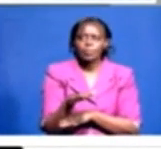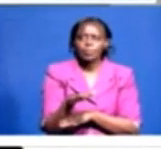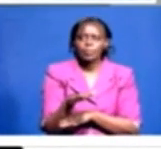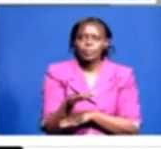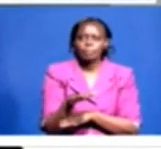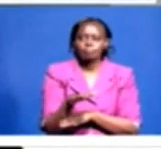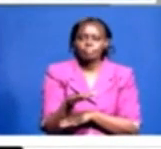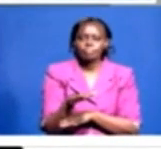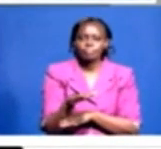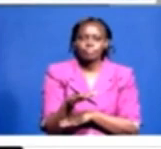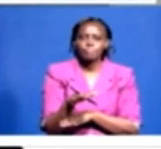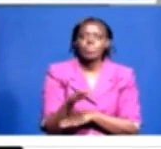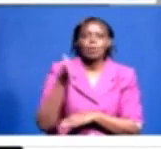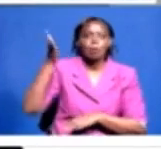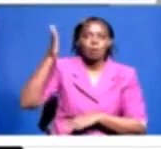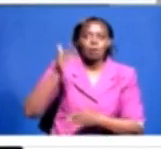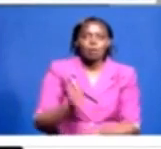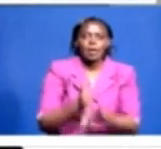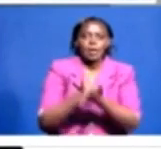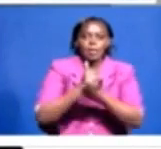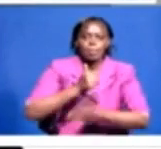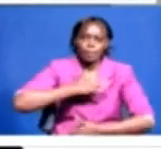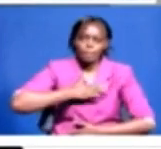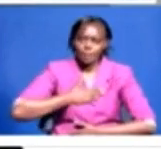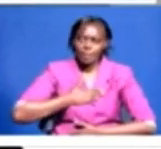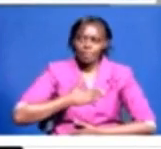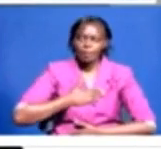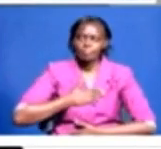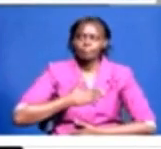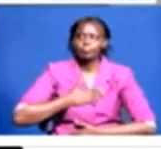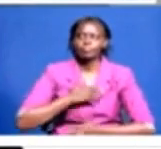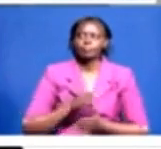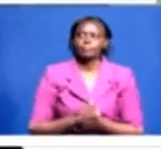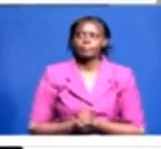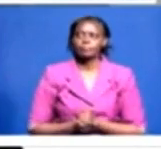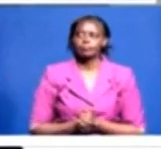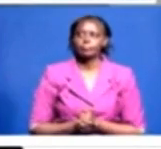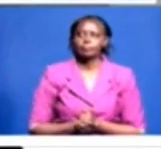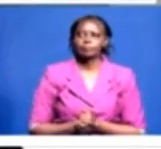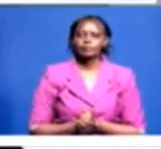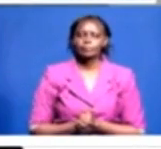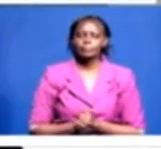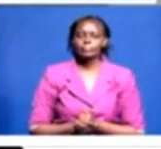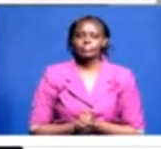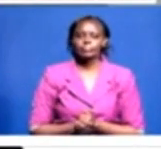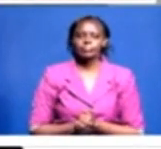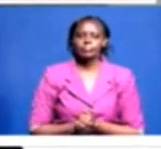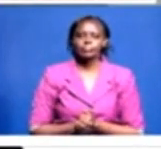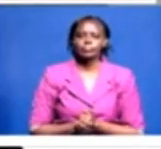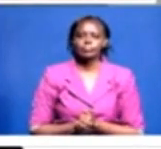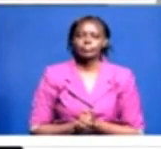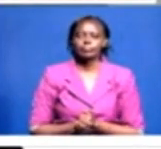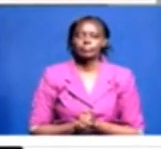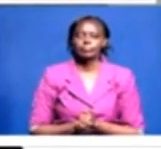Ewe Mwenyezi Mungu nisaidie. Asante.